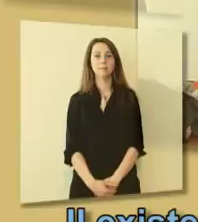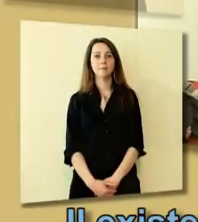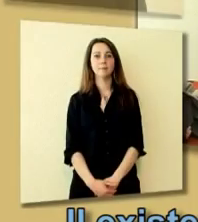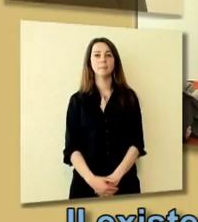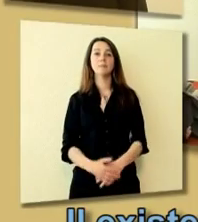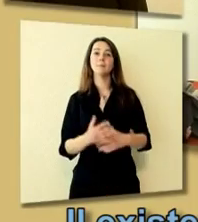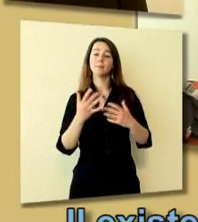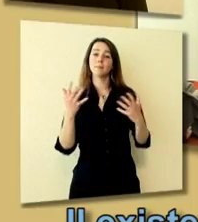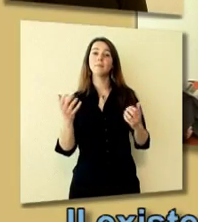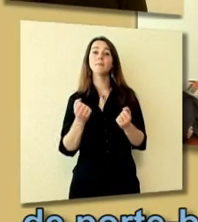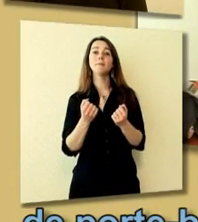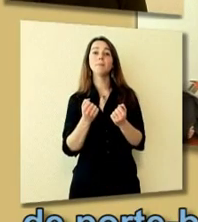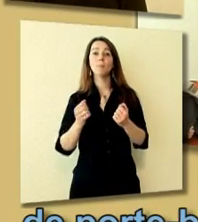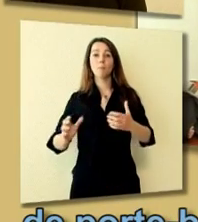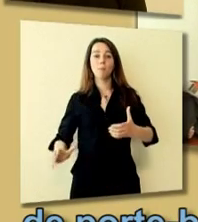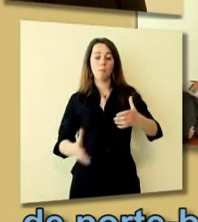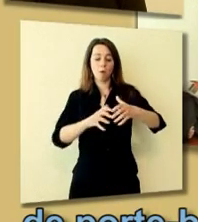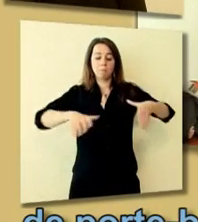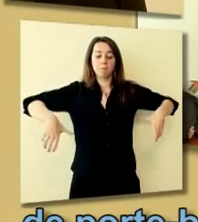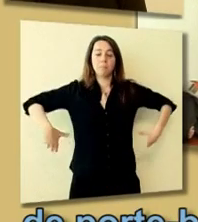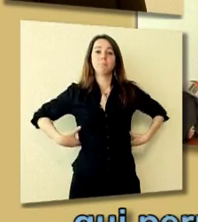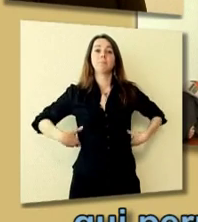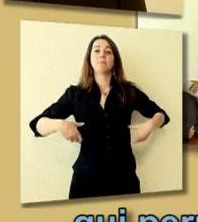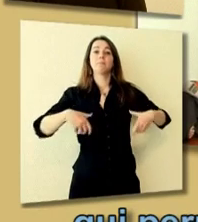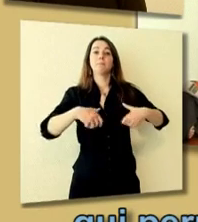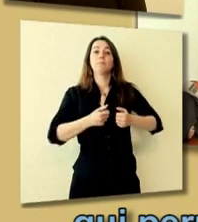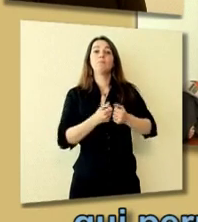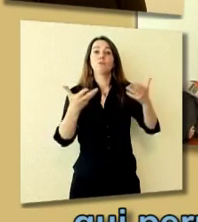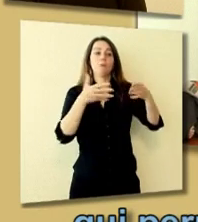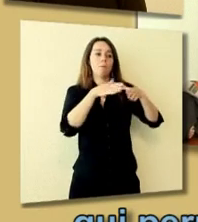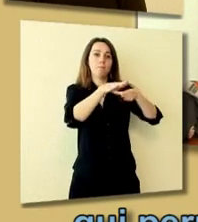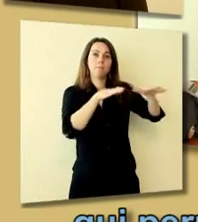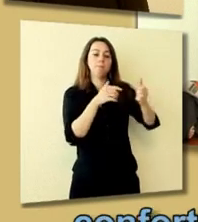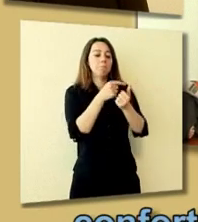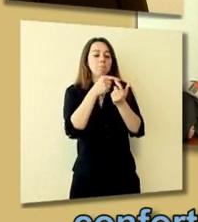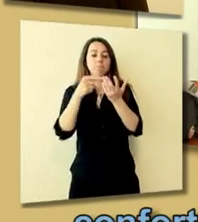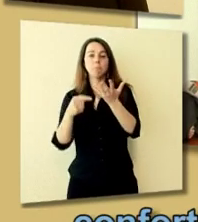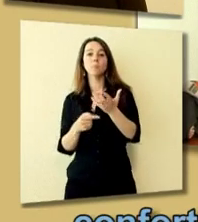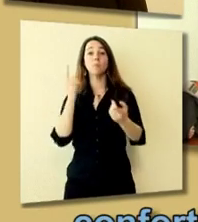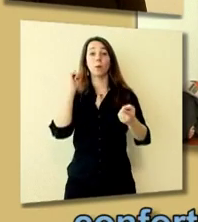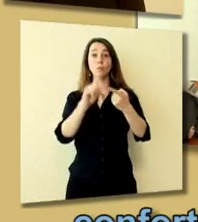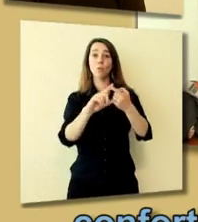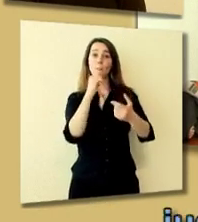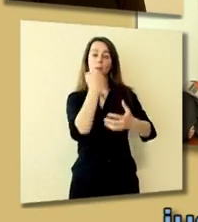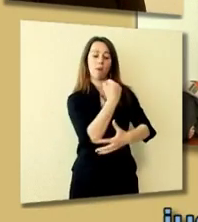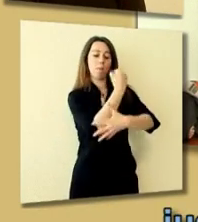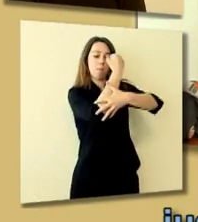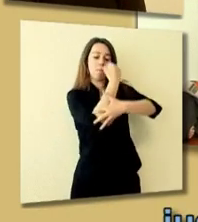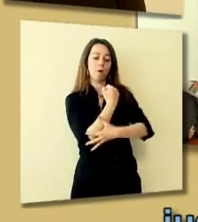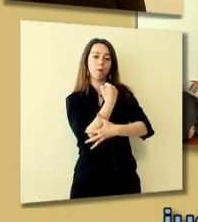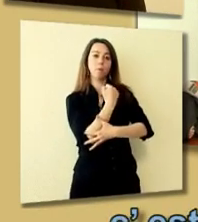Alors, il existe plusieurs sortes de porte-bébés ergonomiques qui permettent de porter confortablement son bébé jusqu'à 20